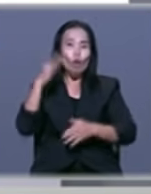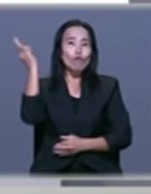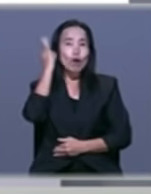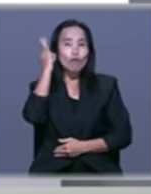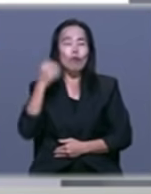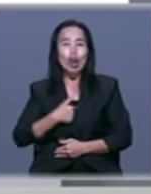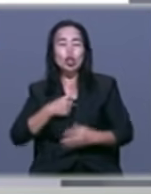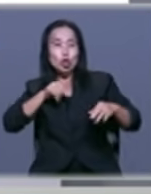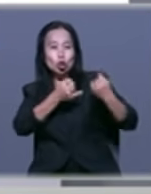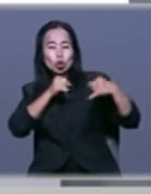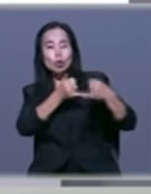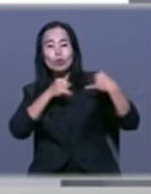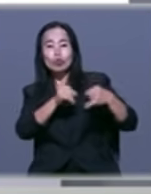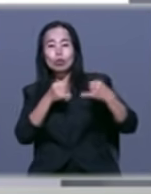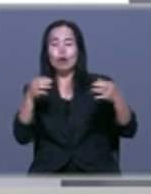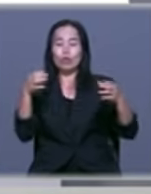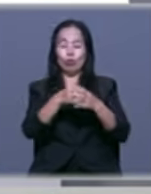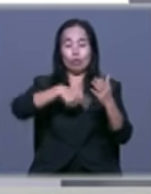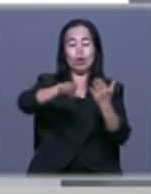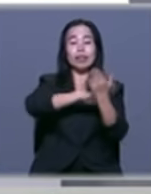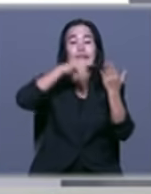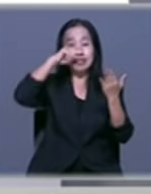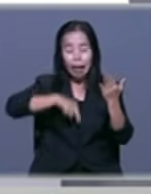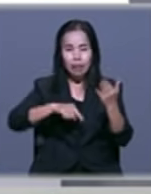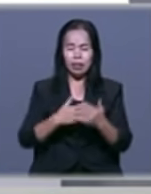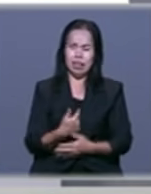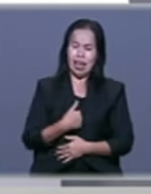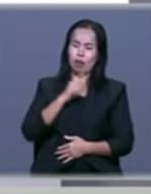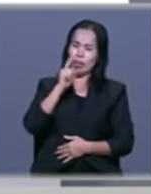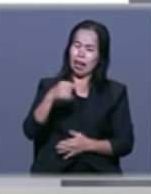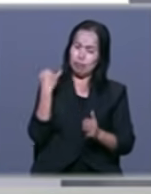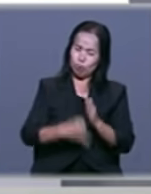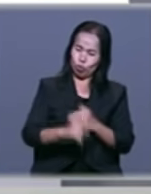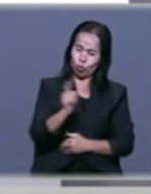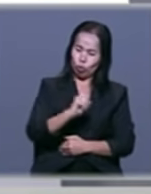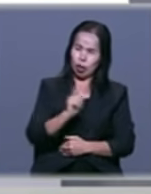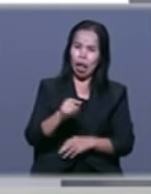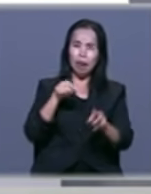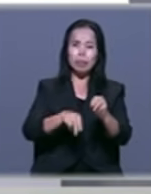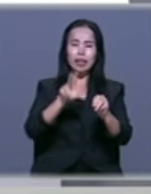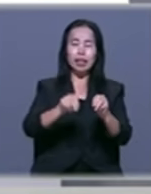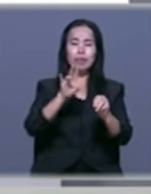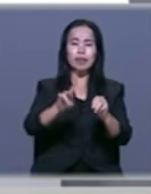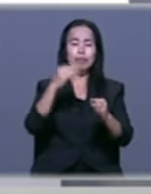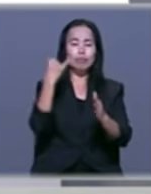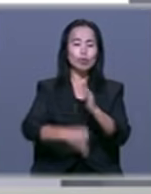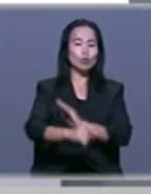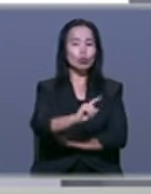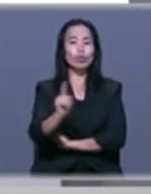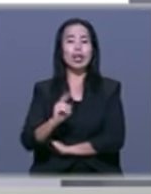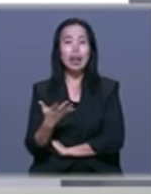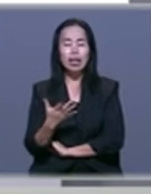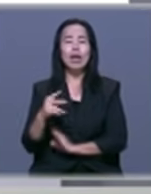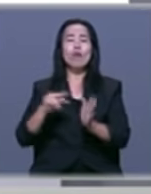ให้เกิดความแตกแยกในราชอาณาจักร ทีนี้คำถามว่าอ้าวแล้วผิดมาตรา37ตรงไหนล่ะจริงๆไม่บอกไปเลยว่าผิดประกาศคส